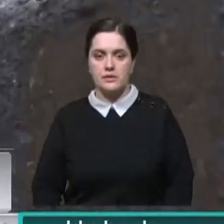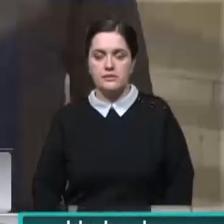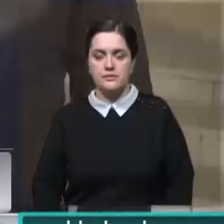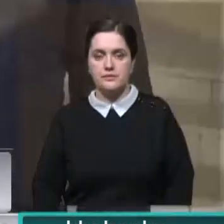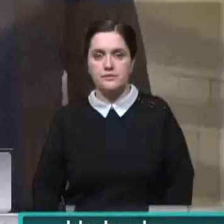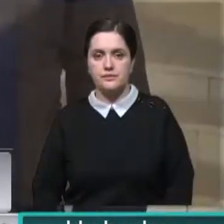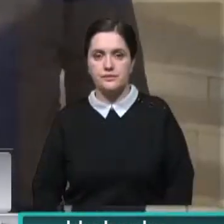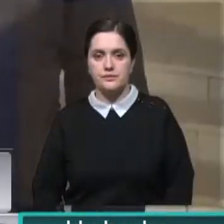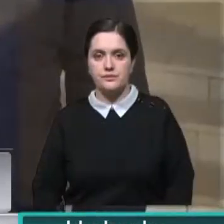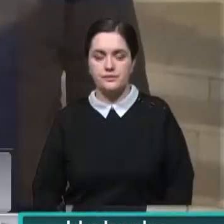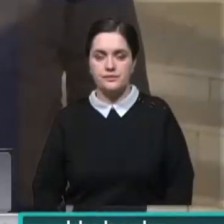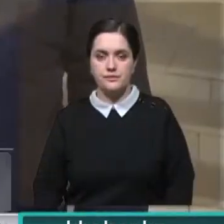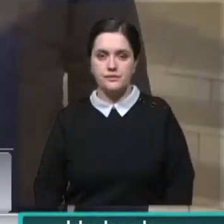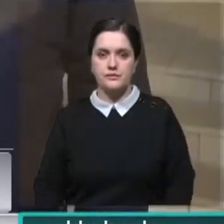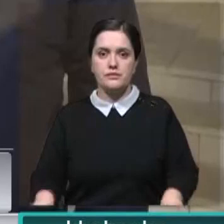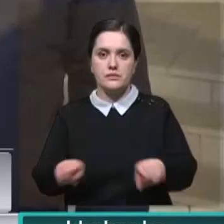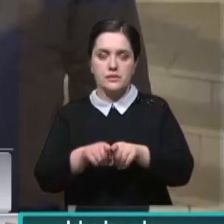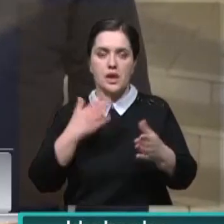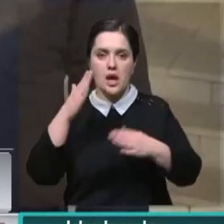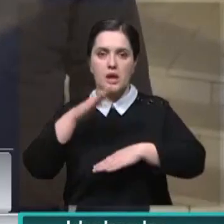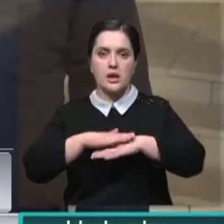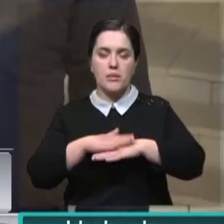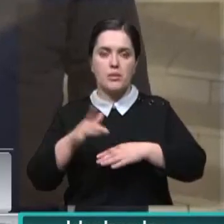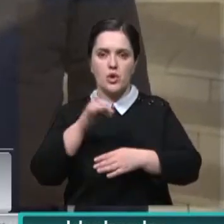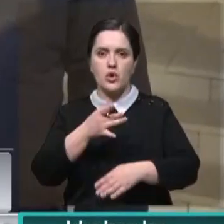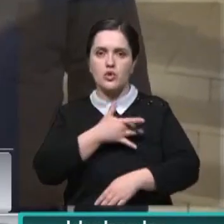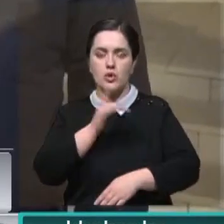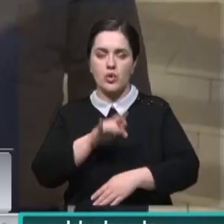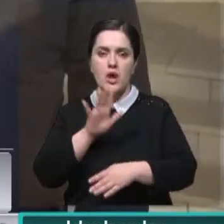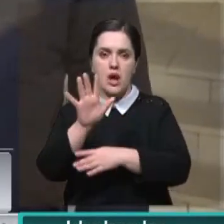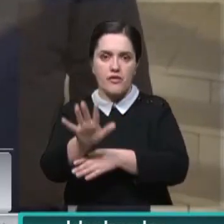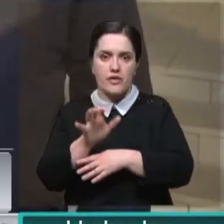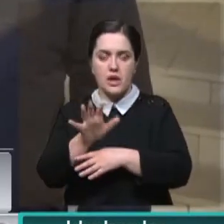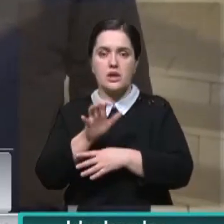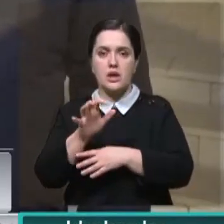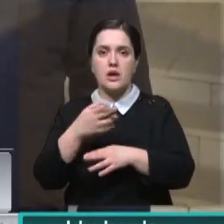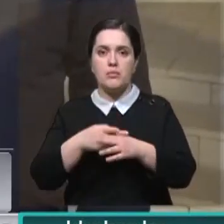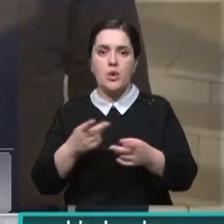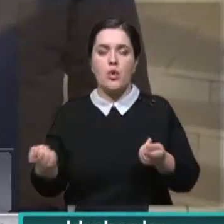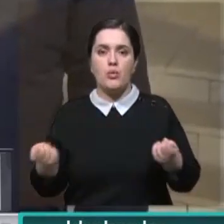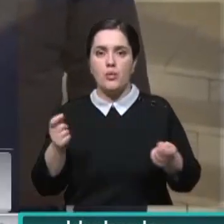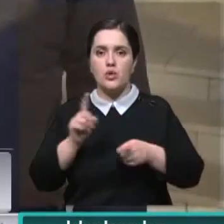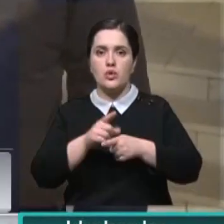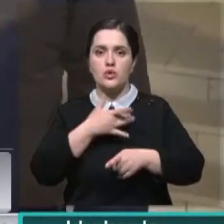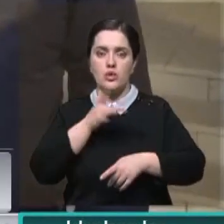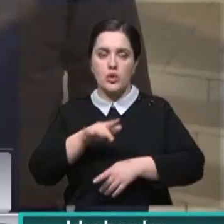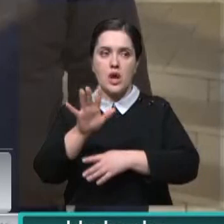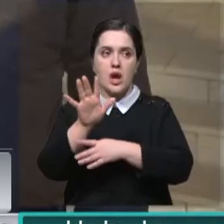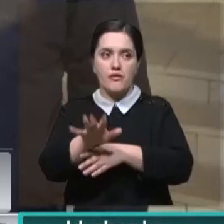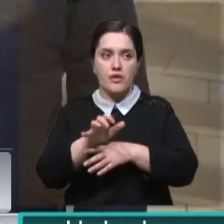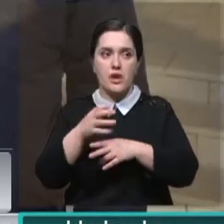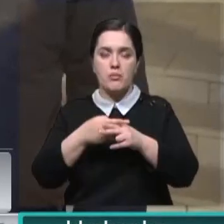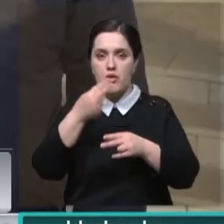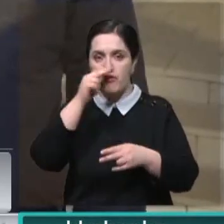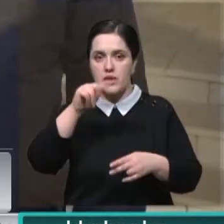за такое отношение объявляю акиму района строгие выговоры руководитель управления образования строгий выговор по остальным